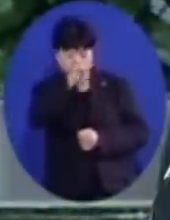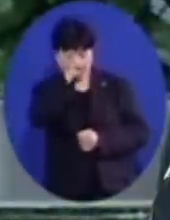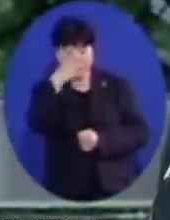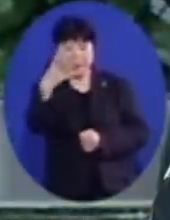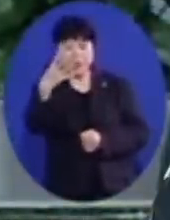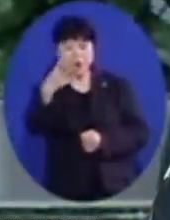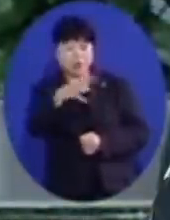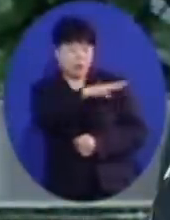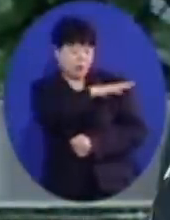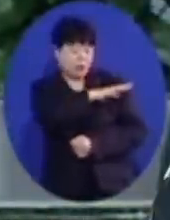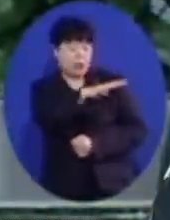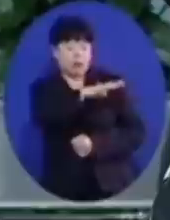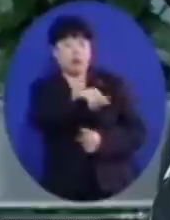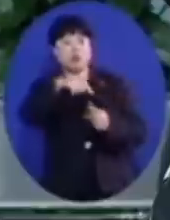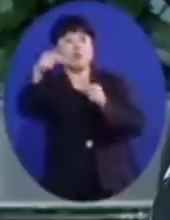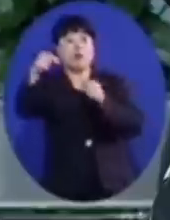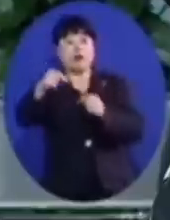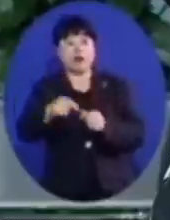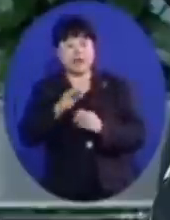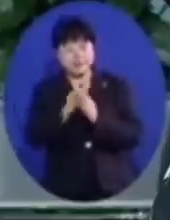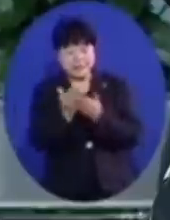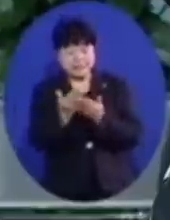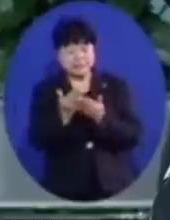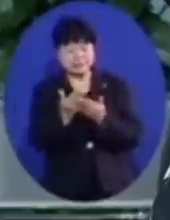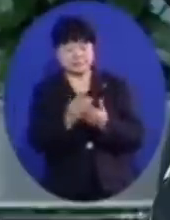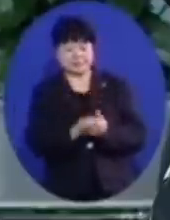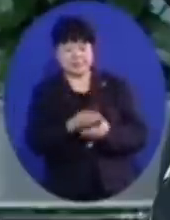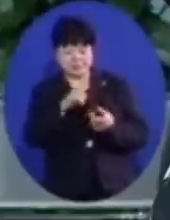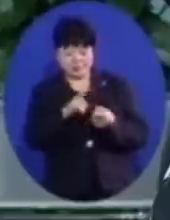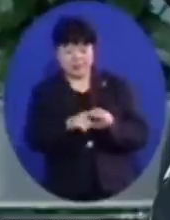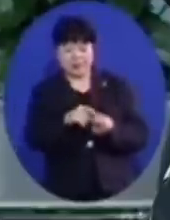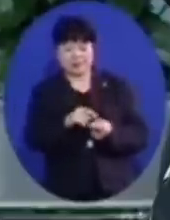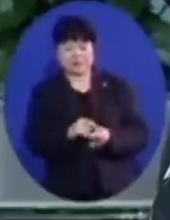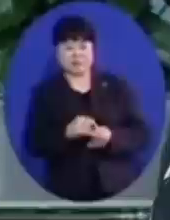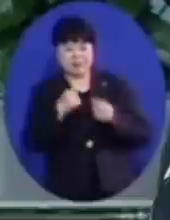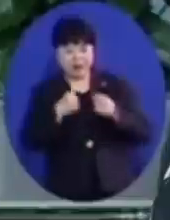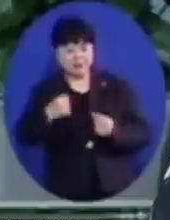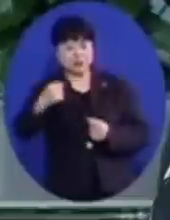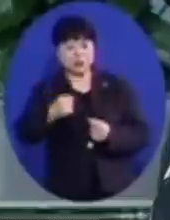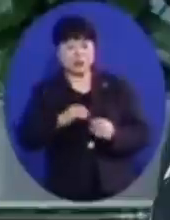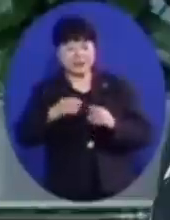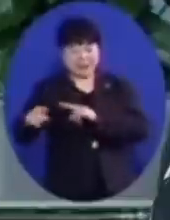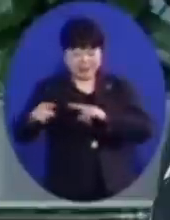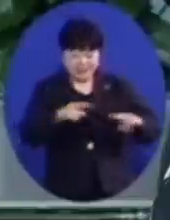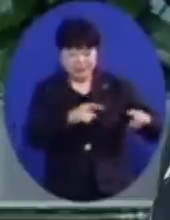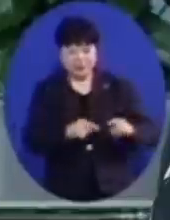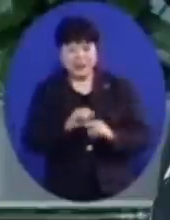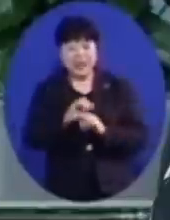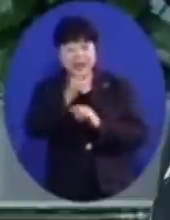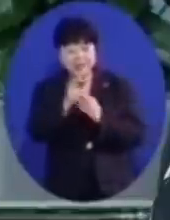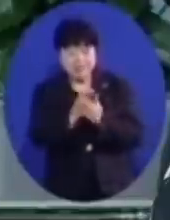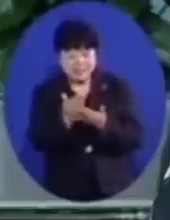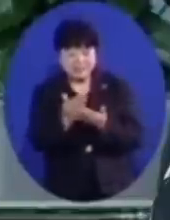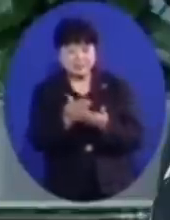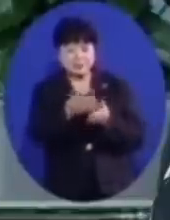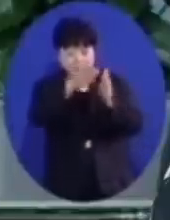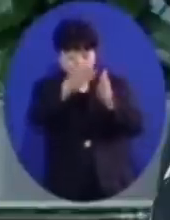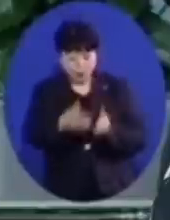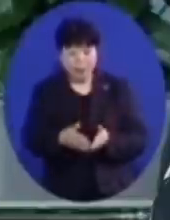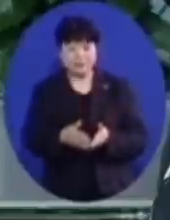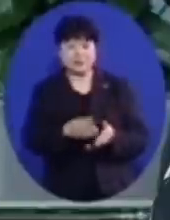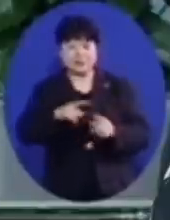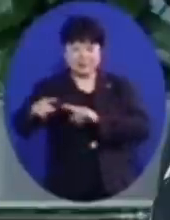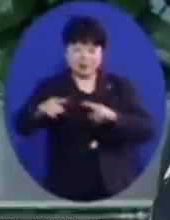뛰어난 내 사람의 대통령이 모두 다 성경으로 말미암아 살고 성경으로 말미암아 나라를 다스리고 성경에 의해서 그들은